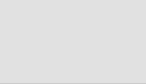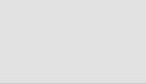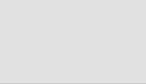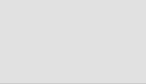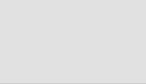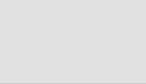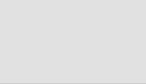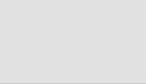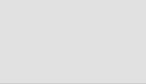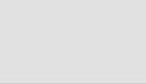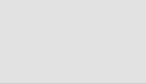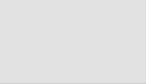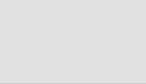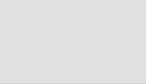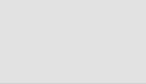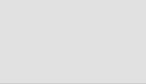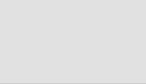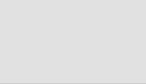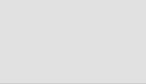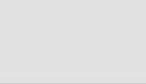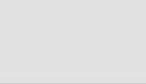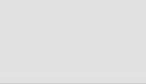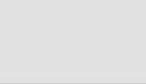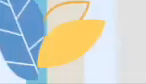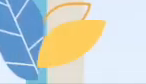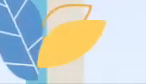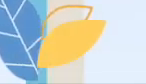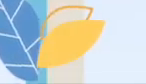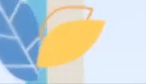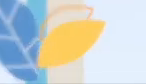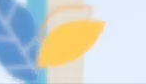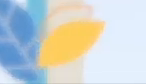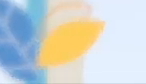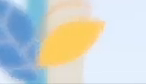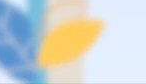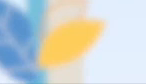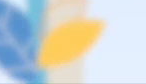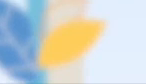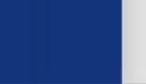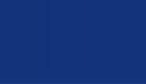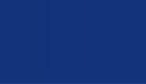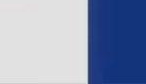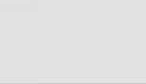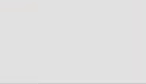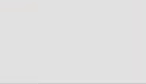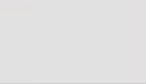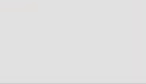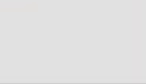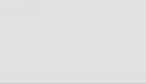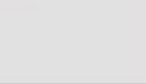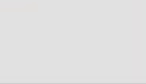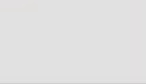miliardów złotych, które napędzają rozwój społeczno-gospodarczy kraju. W polskich miastach korzystamy z nowych ekologicznych tramwajów